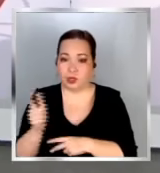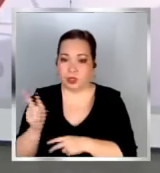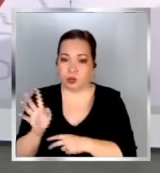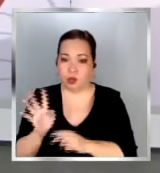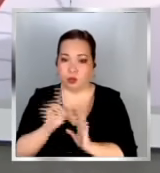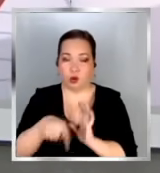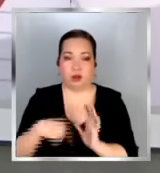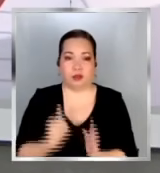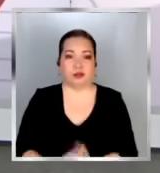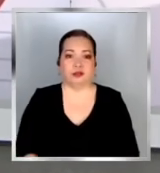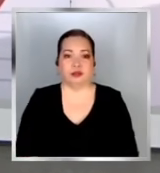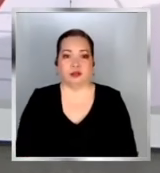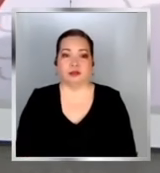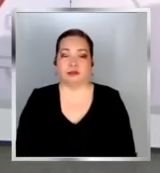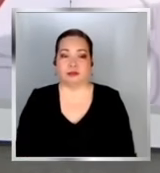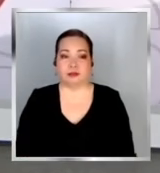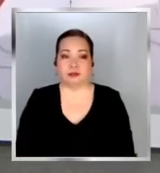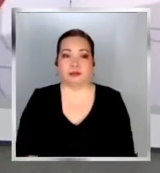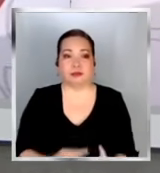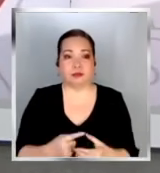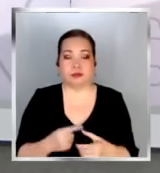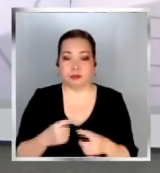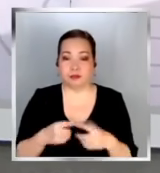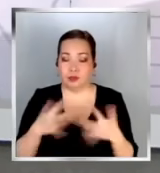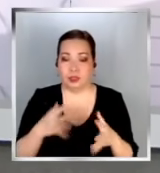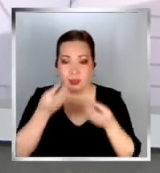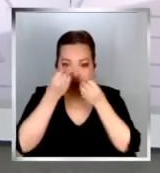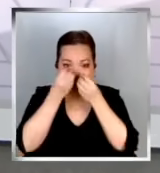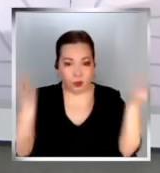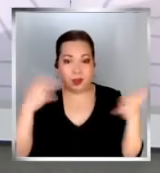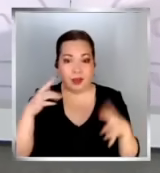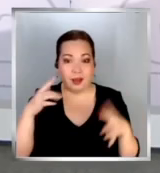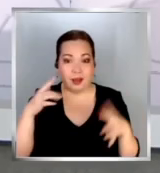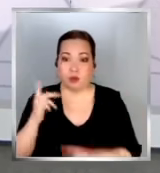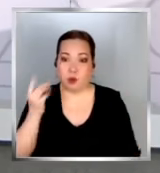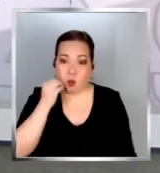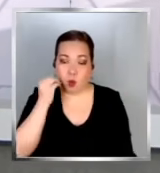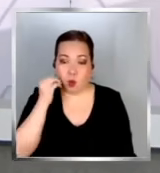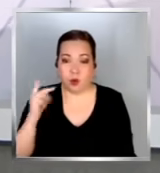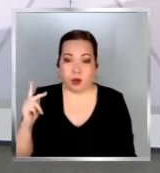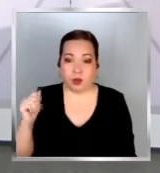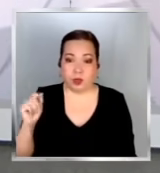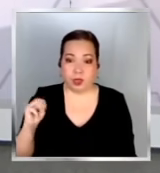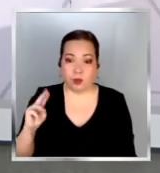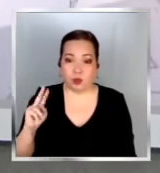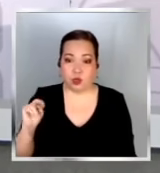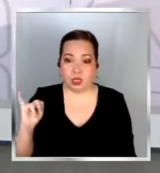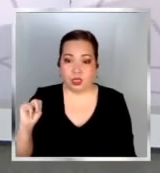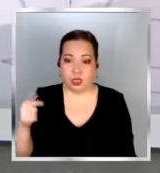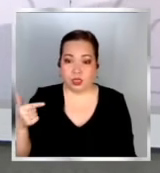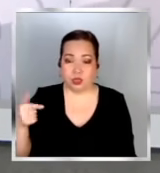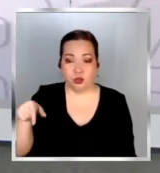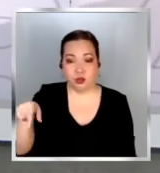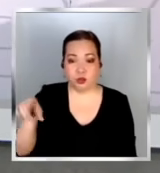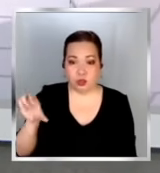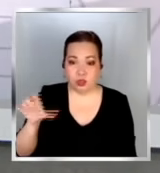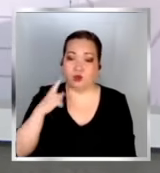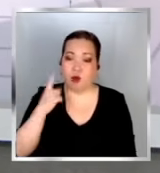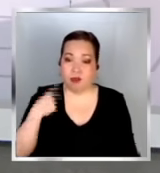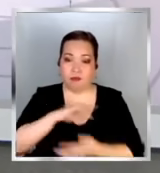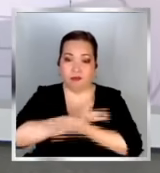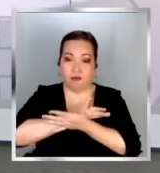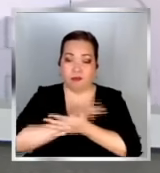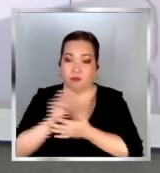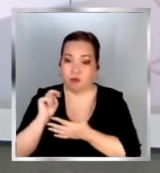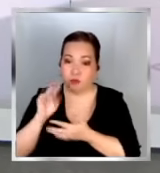Matapos ang ulat na taga Kamuning sa Quezon City ang unang tinamaan ng UK variant ng COVID-19 virus, ilang